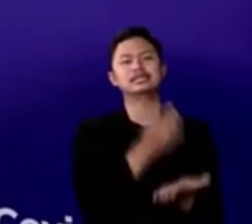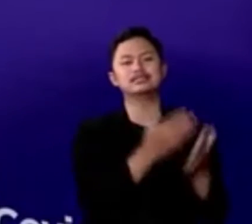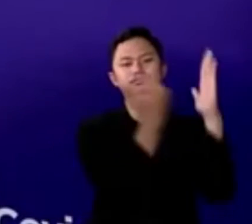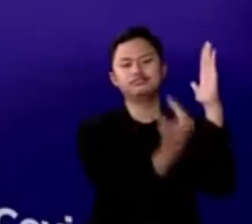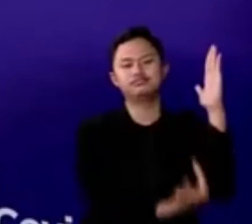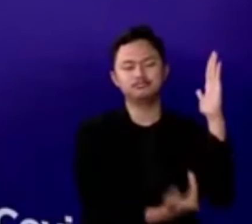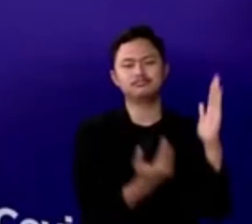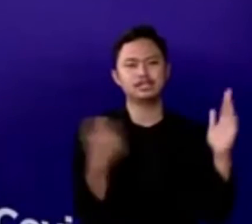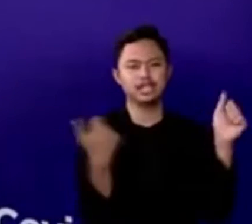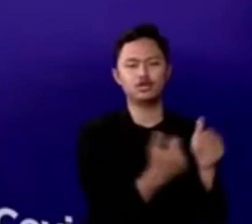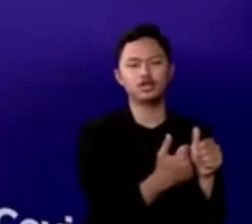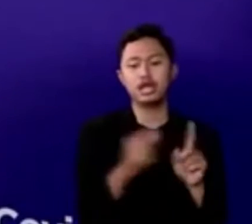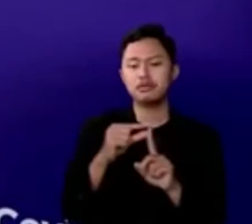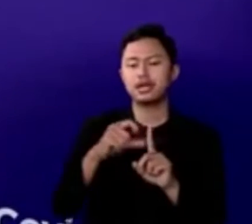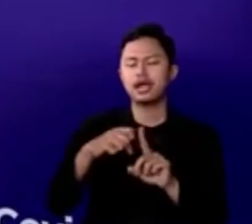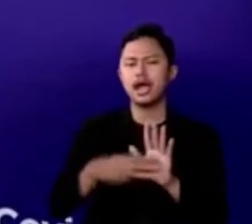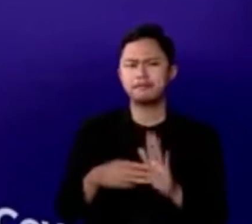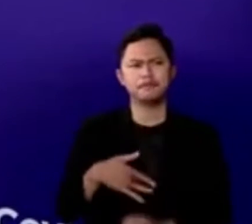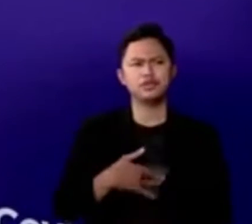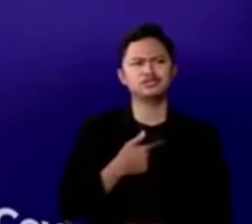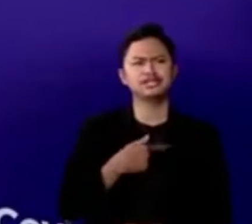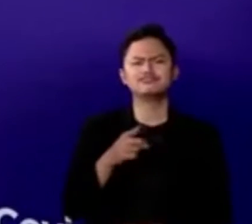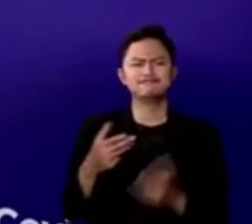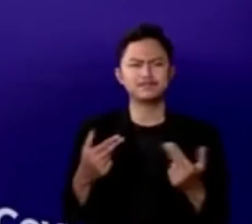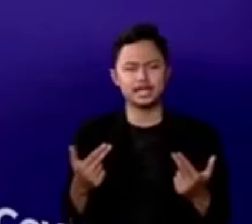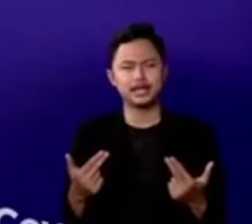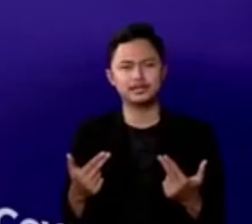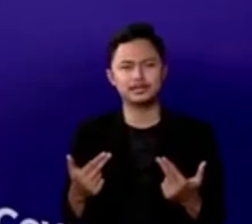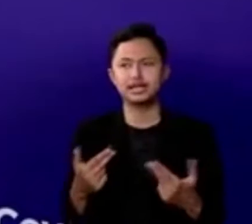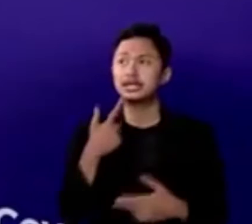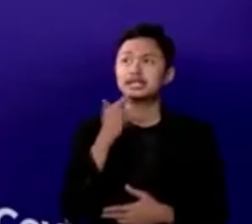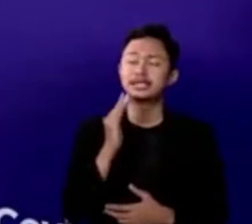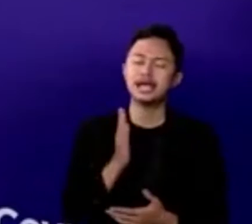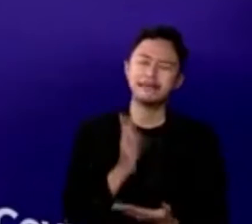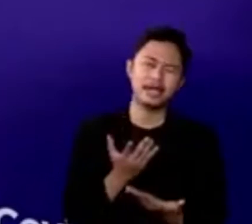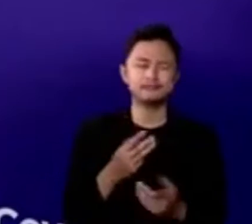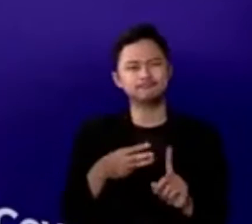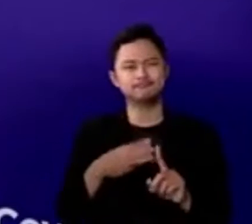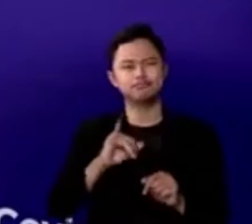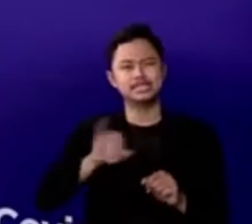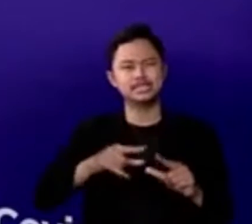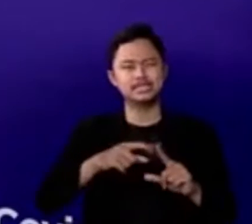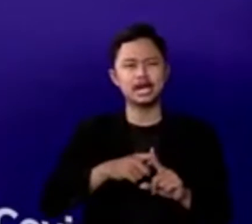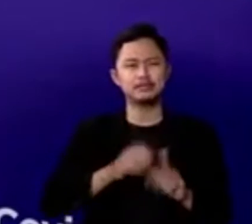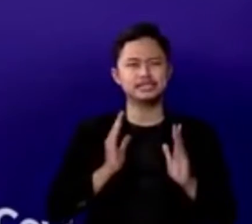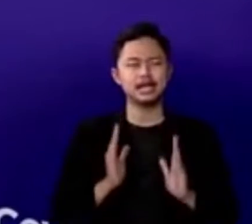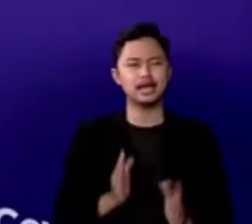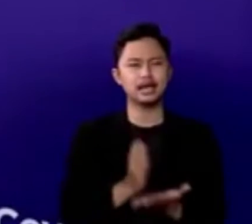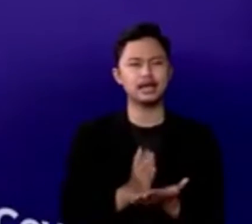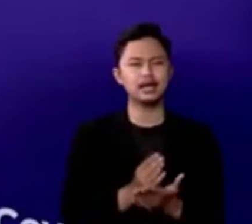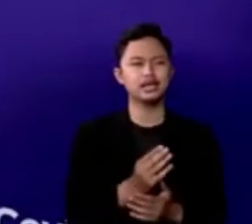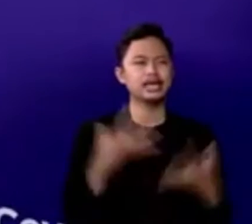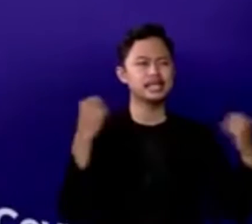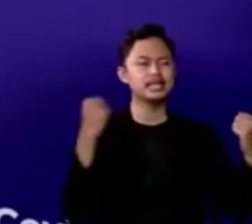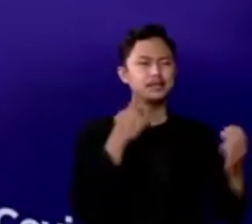ppkm mikrotom selesai keren itu menurut saya bisa tuh Sisi menunjukkan kebijaksanaan kesehatan itu penting tetapi ekonomi juga sama